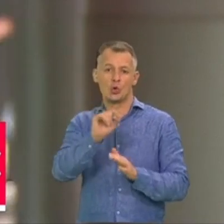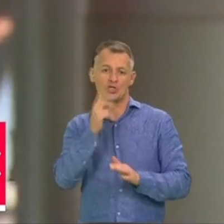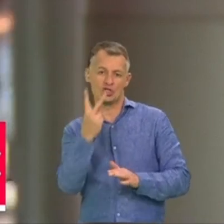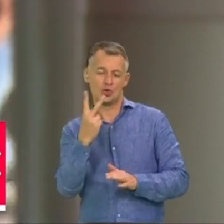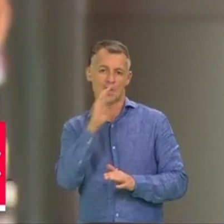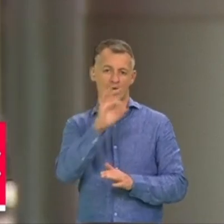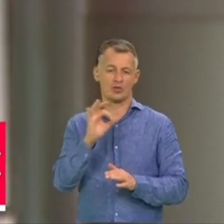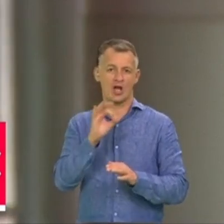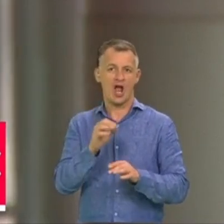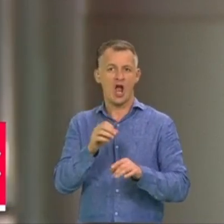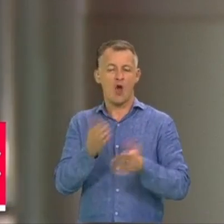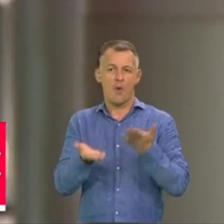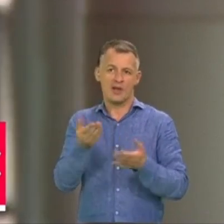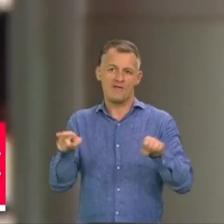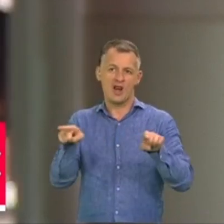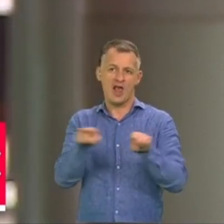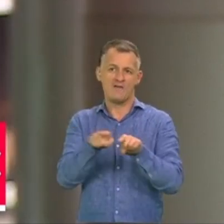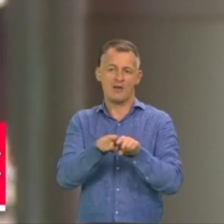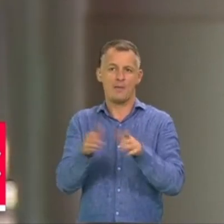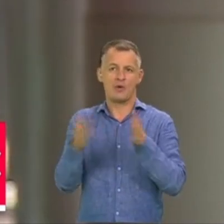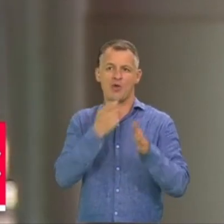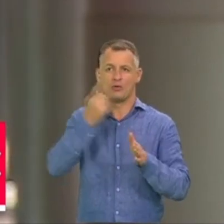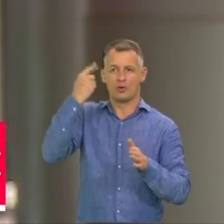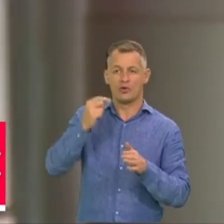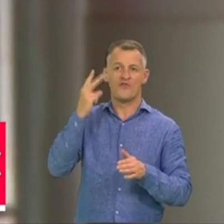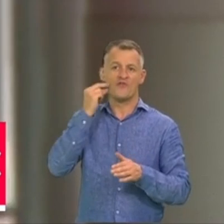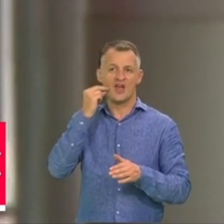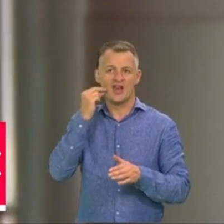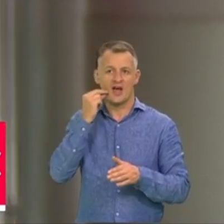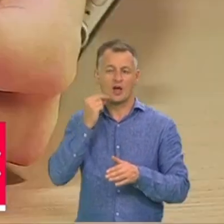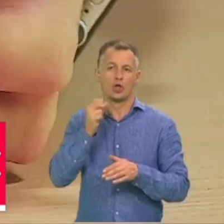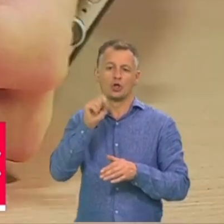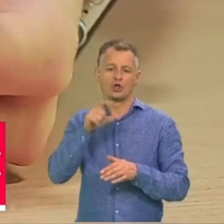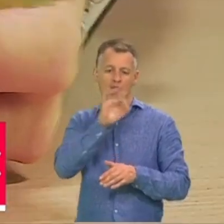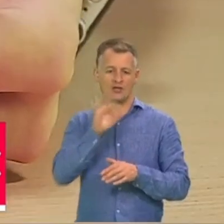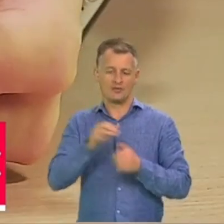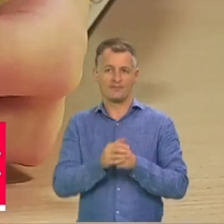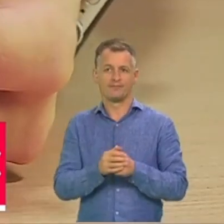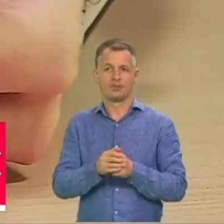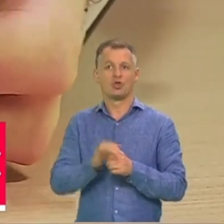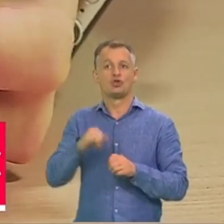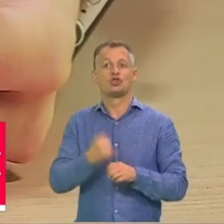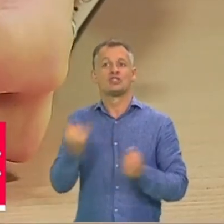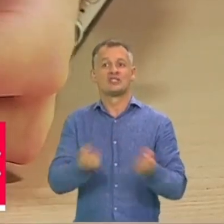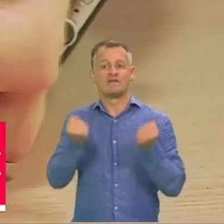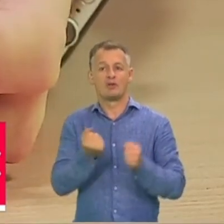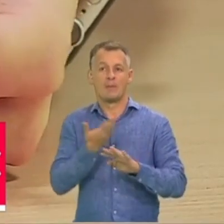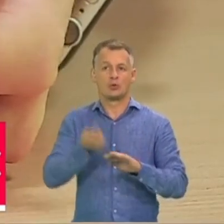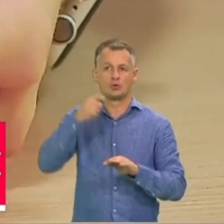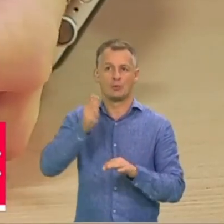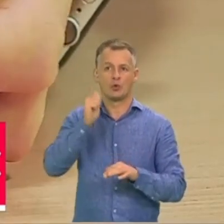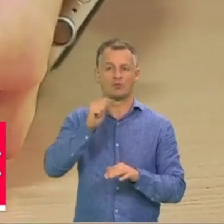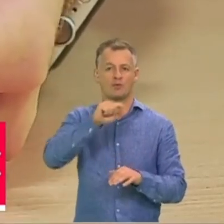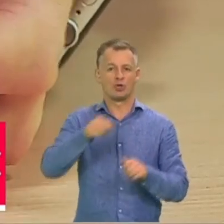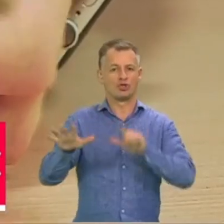de aceeași perioadă a anului trecut, iar făina cu 12%. Și serviciile sunt mai scumpe cu